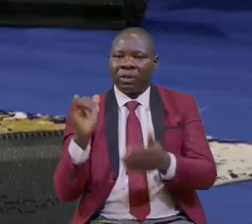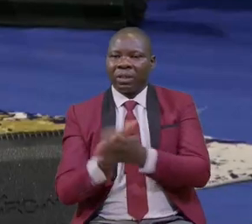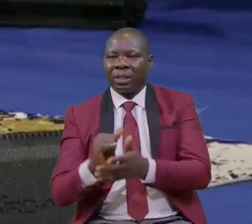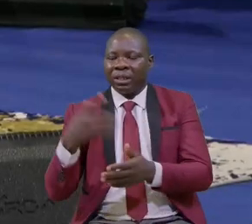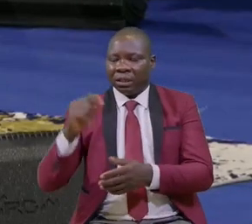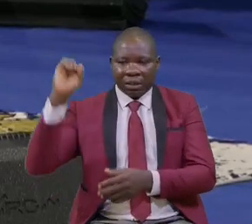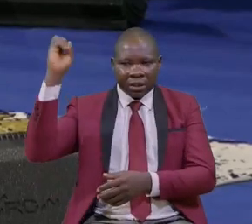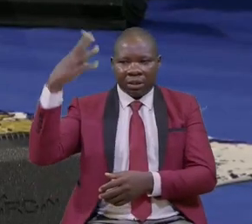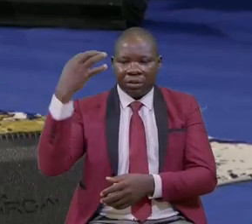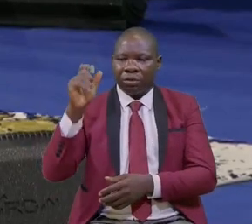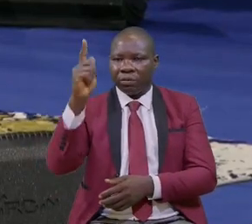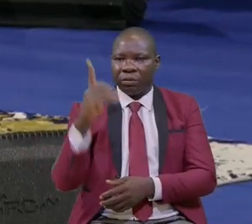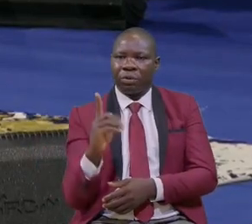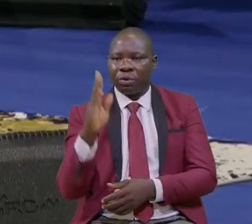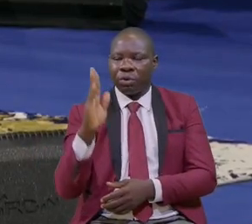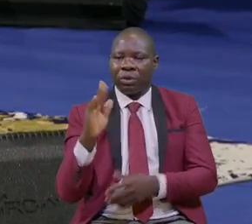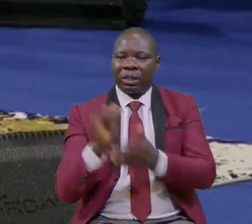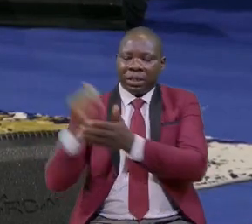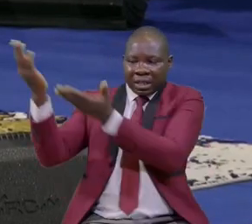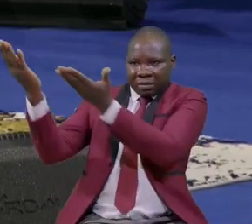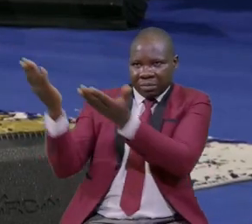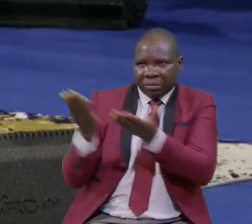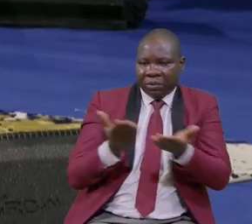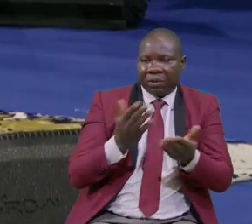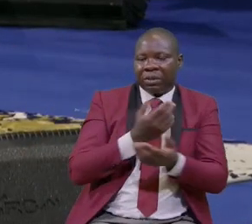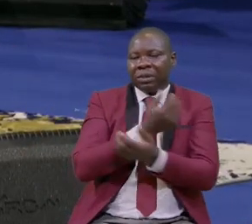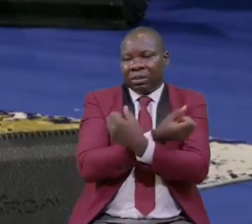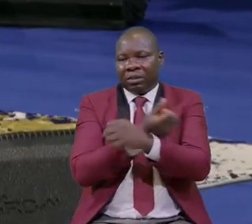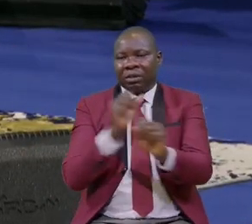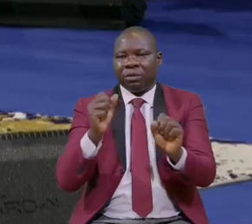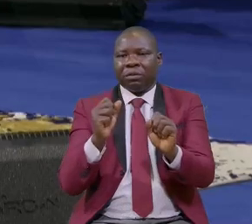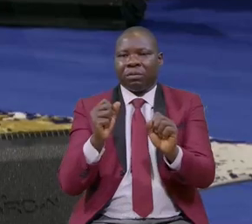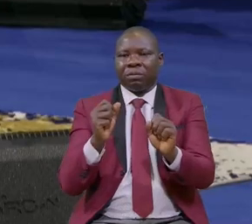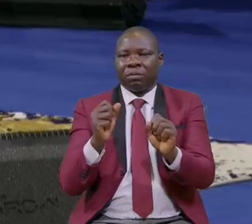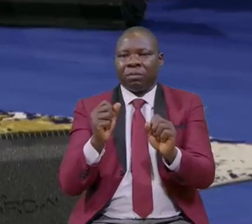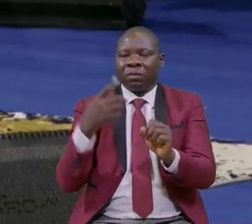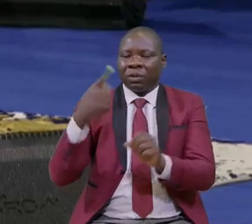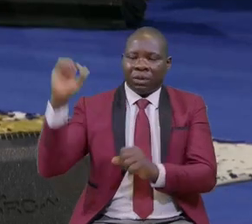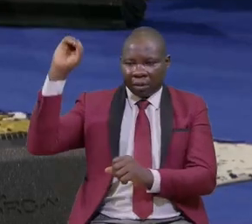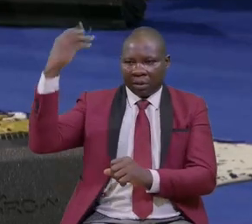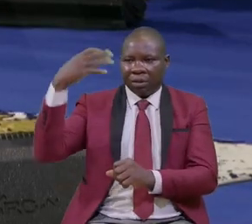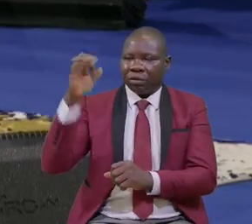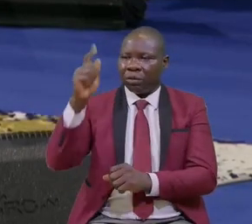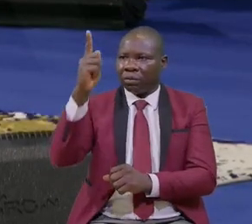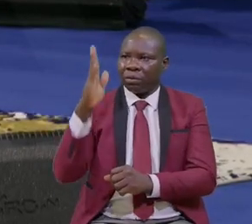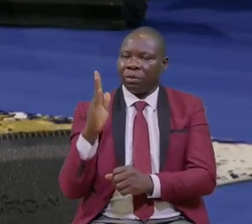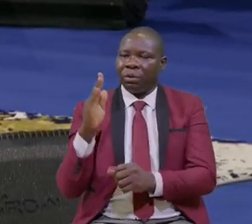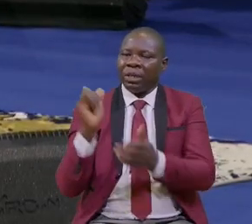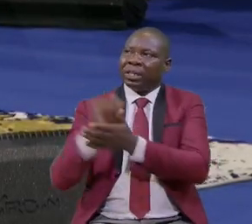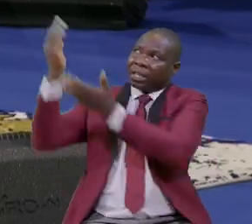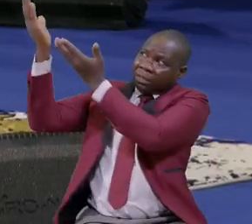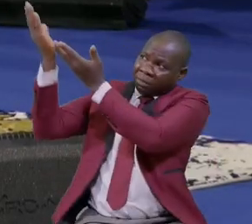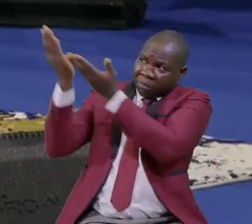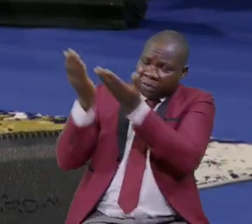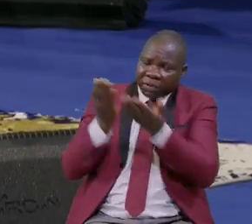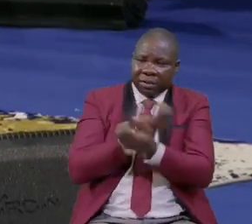la grâce de Dieu, source de salut, la grâce de Dieu,